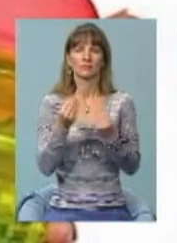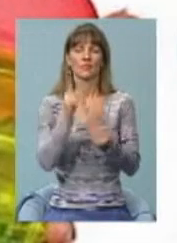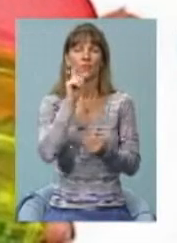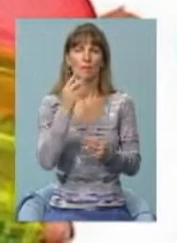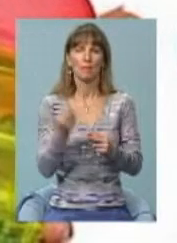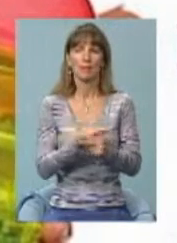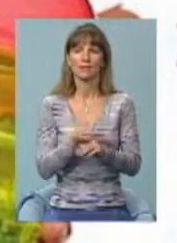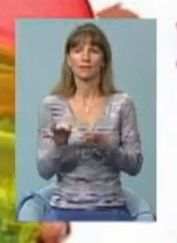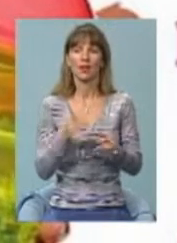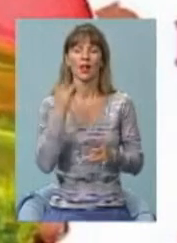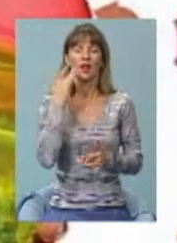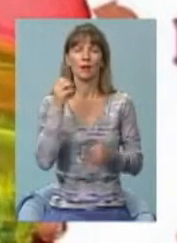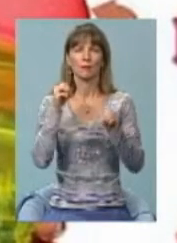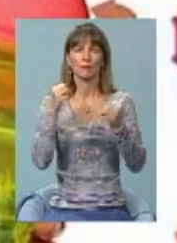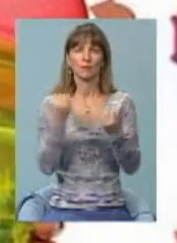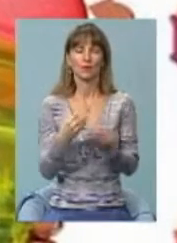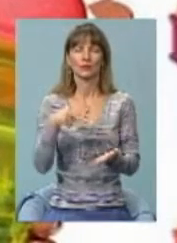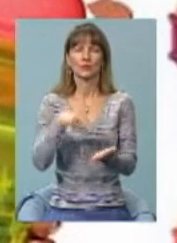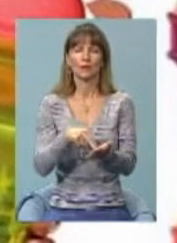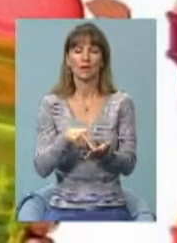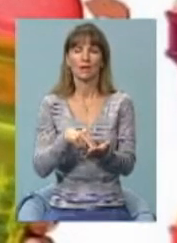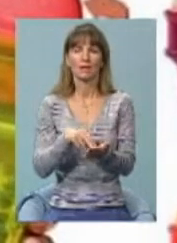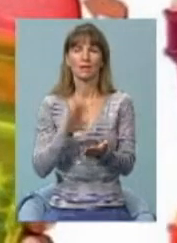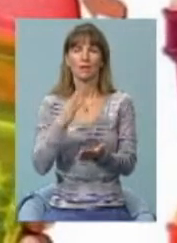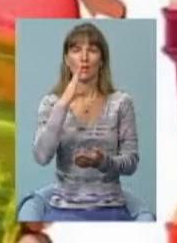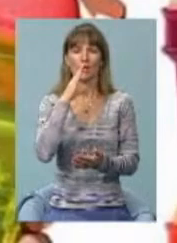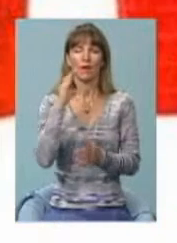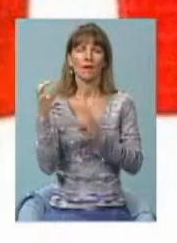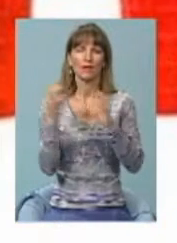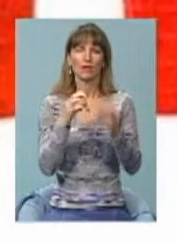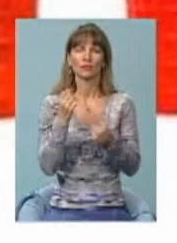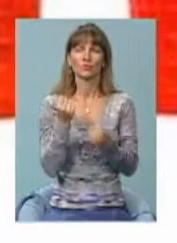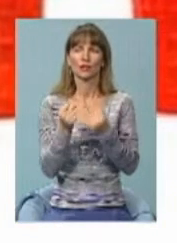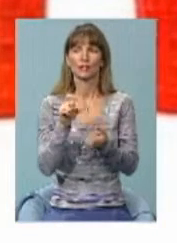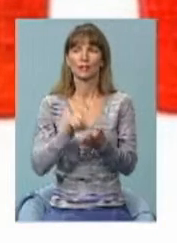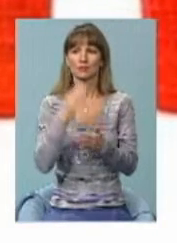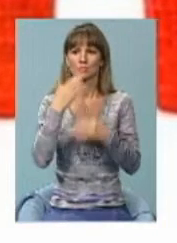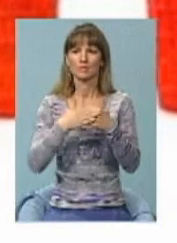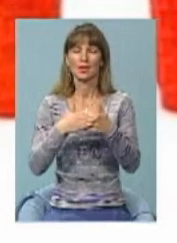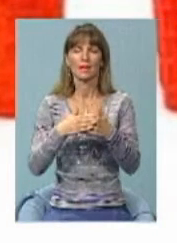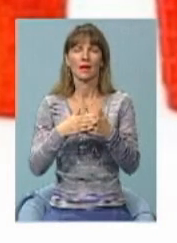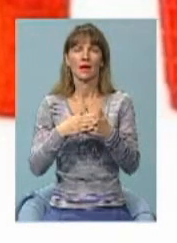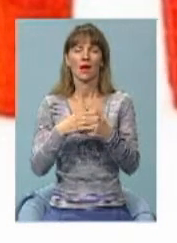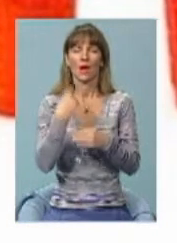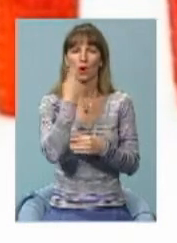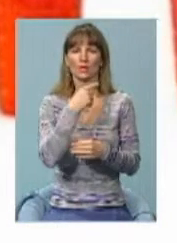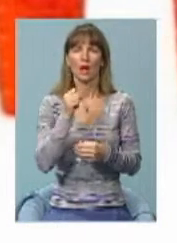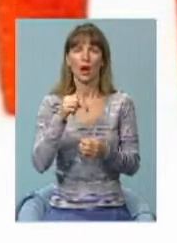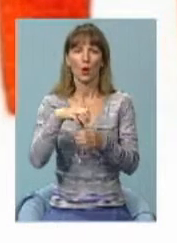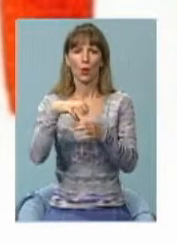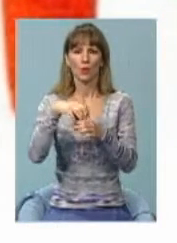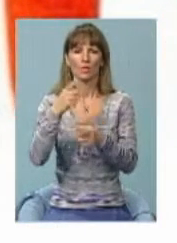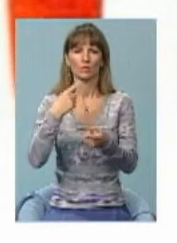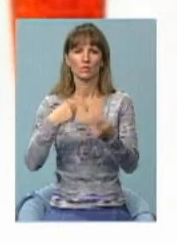рухів. Так легко просто стояти навіть у транспорті та тримати стаканчик біля рота. А кулька морозива автоматично буде обертатися